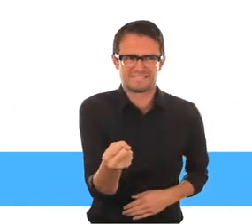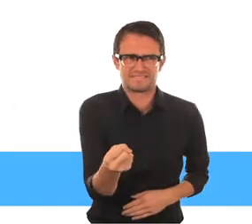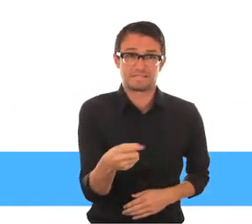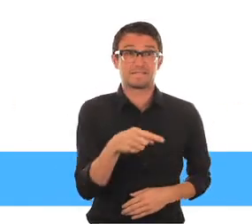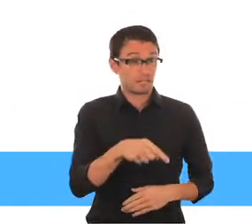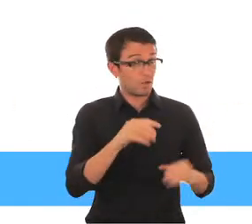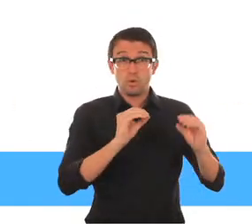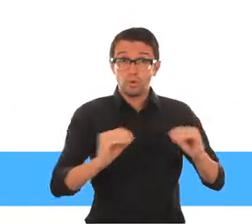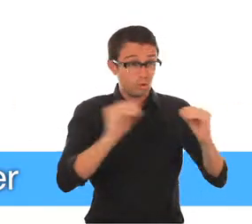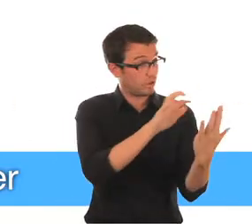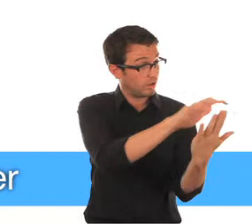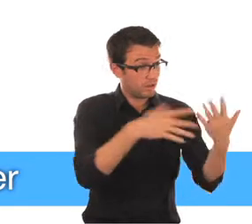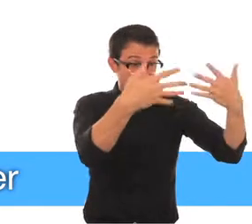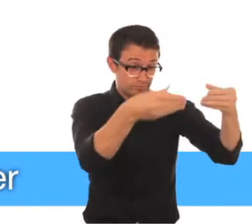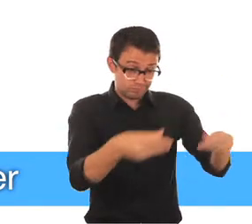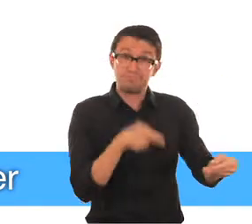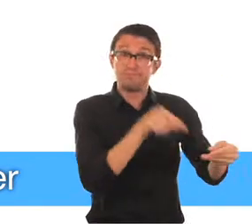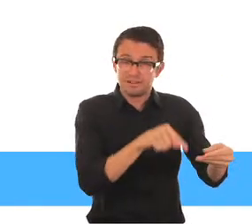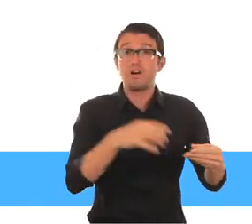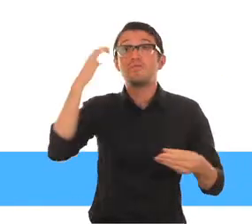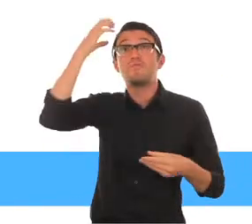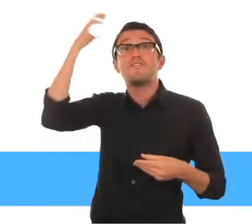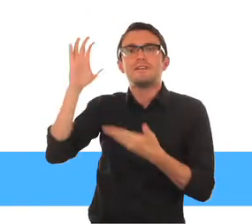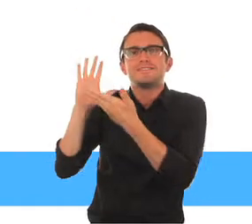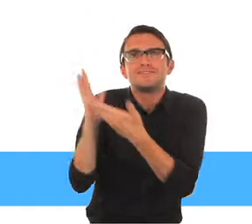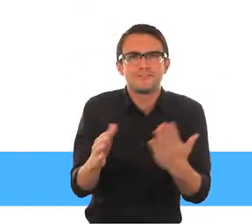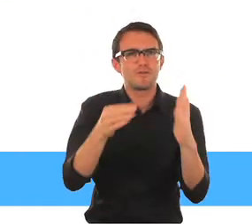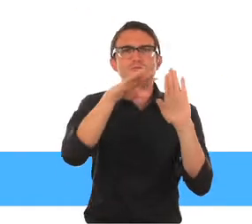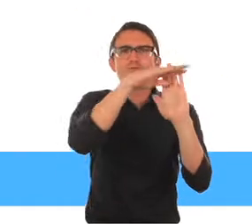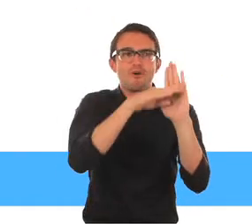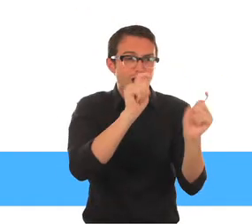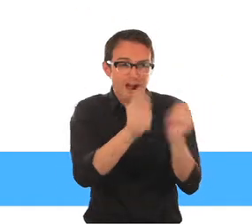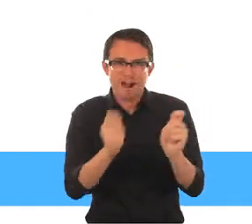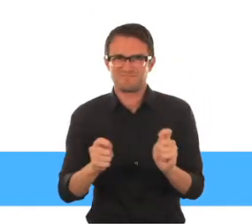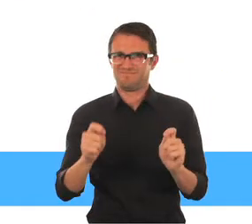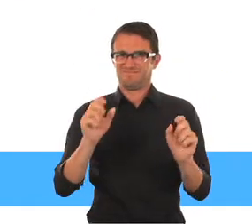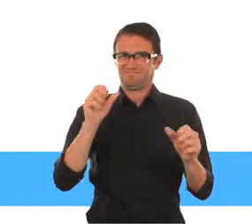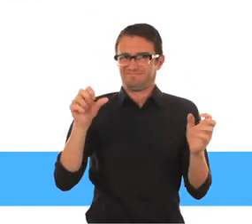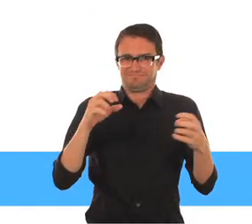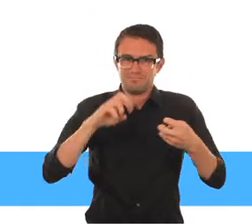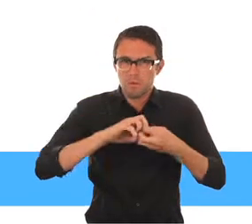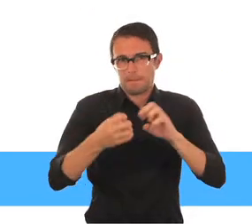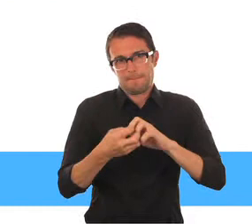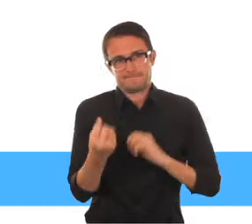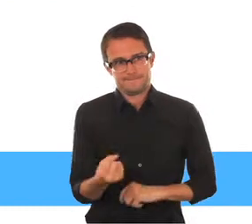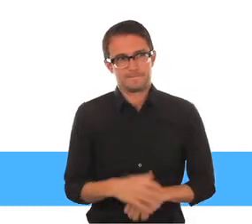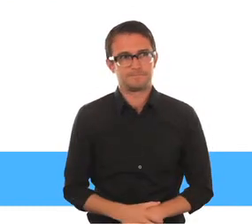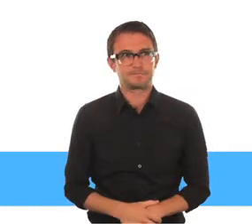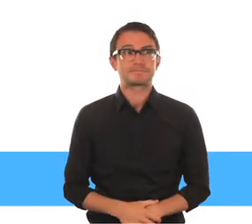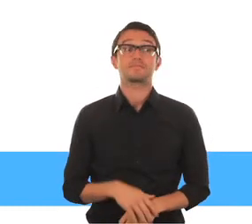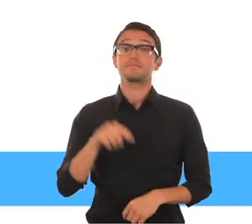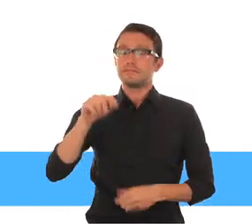Cela limite la compréhension des gouvernements et leur capacité à aborder les questions qui les concernent. Nous devons collaborer avec les bureaux de statistiques nationales et